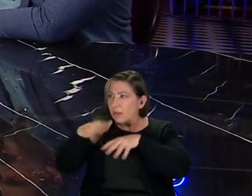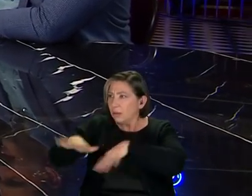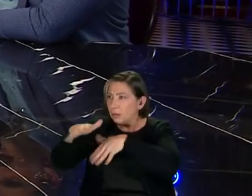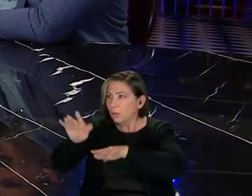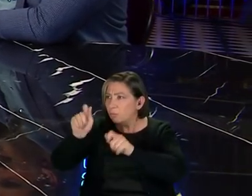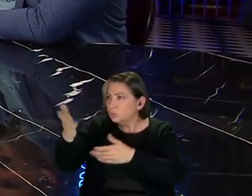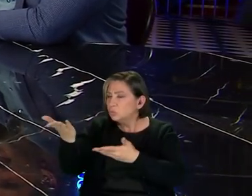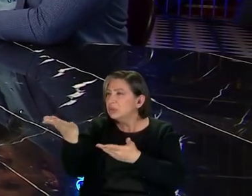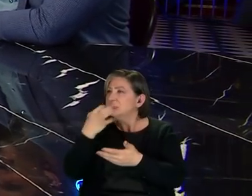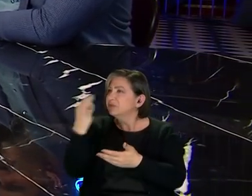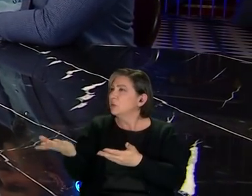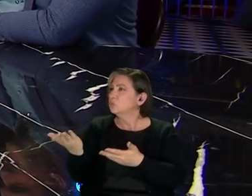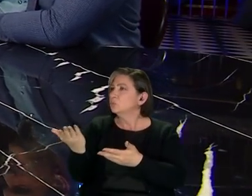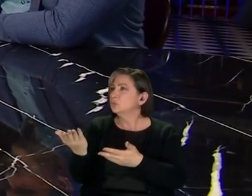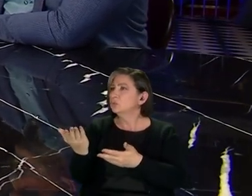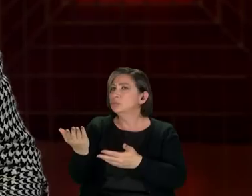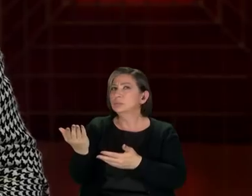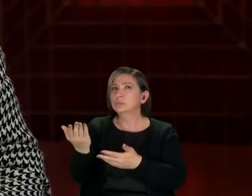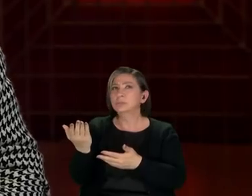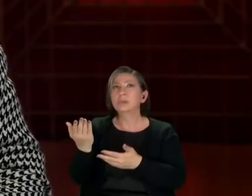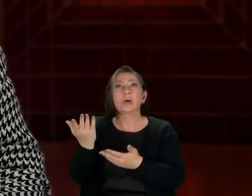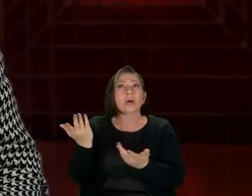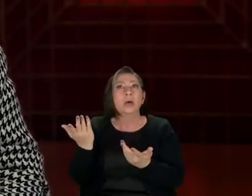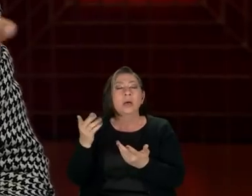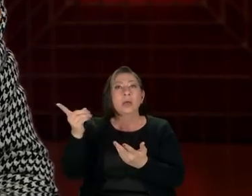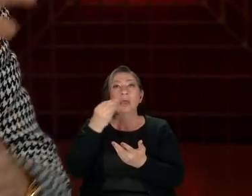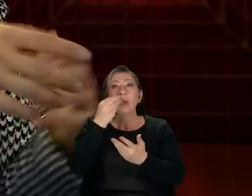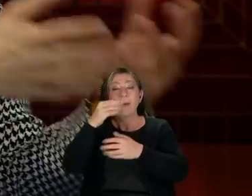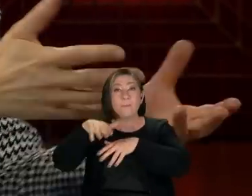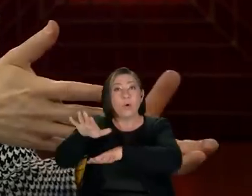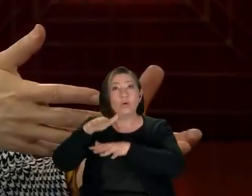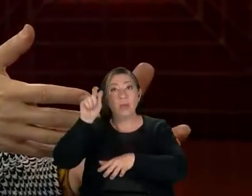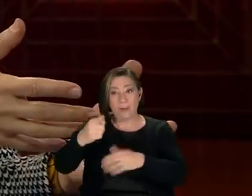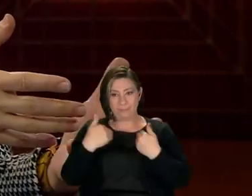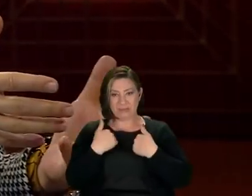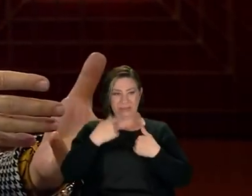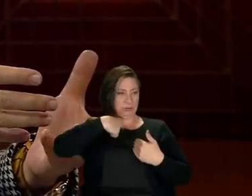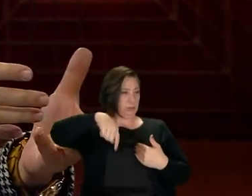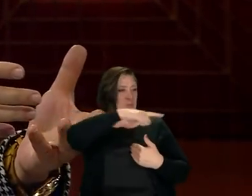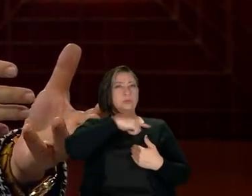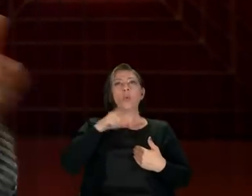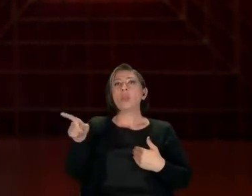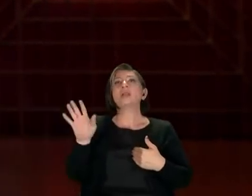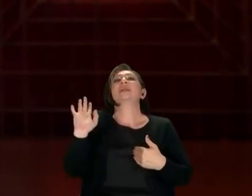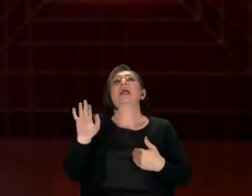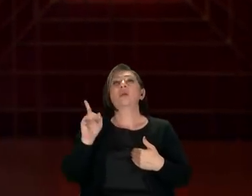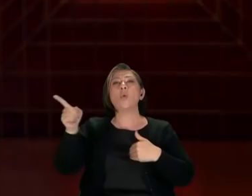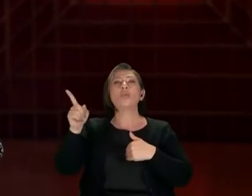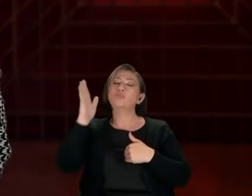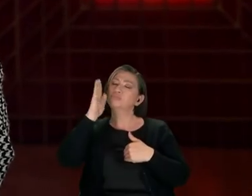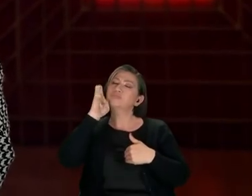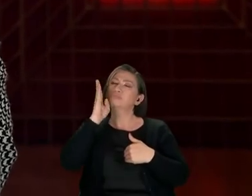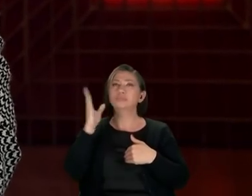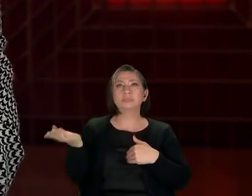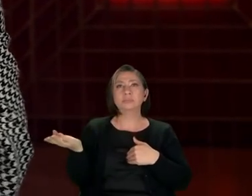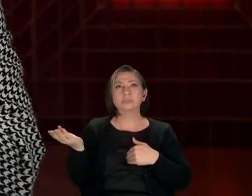yapıyorsun. Buna nasıl izin veriyorsun? E dedi, yemekhane boykotu yapanlar biziz. Onlar boykot yapmıyor